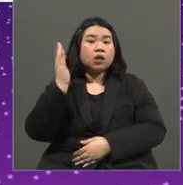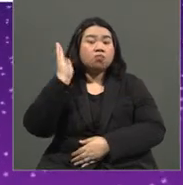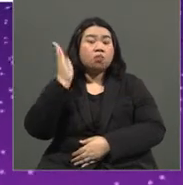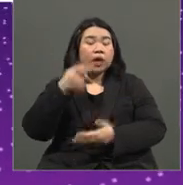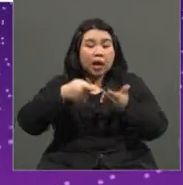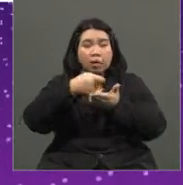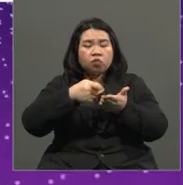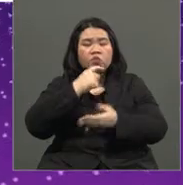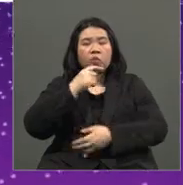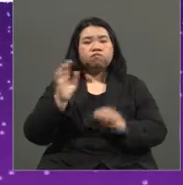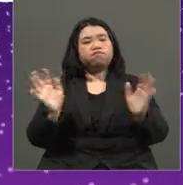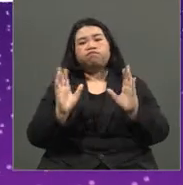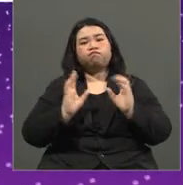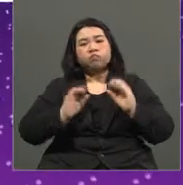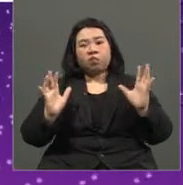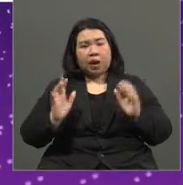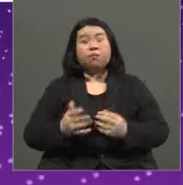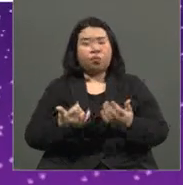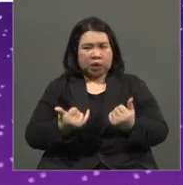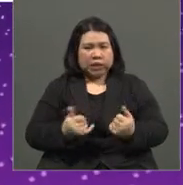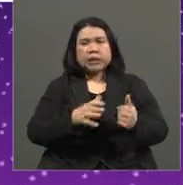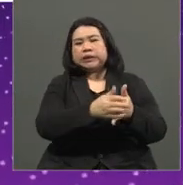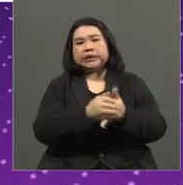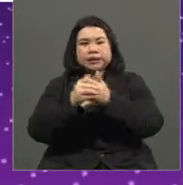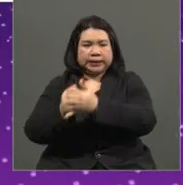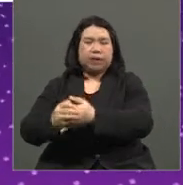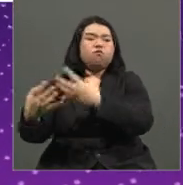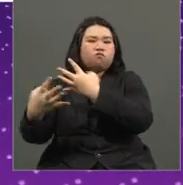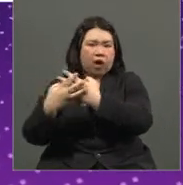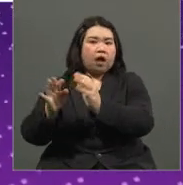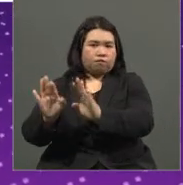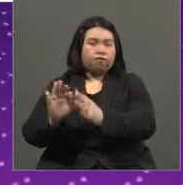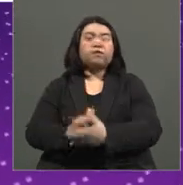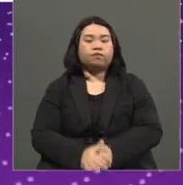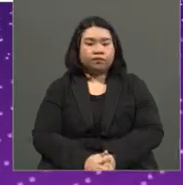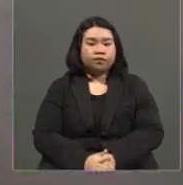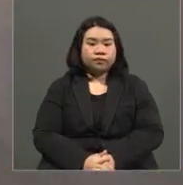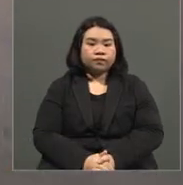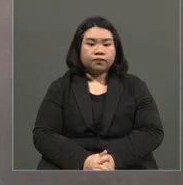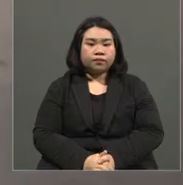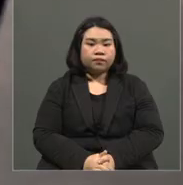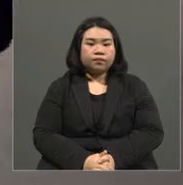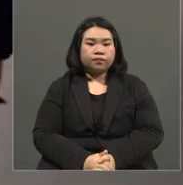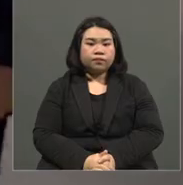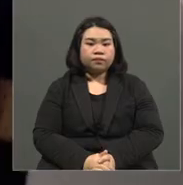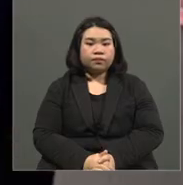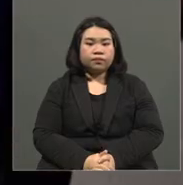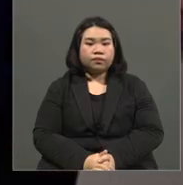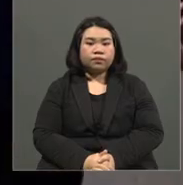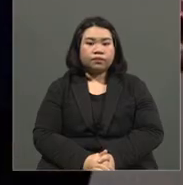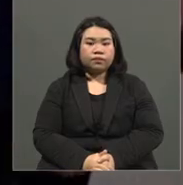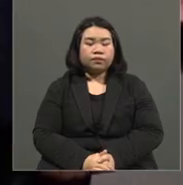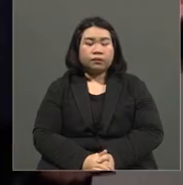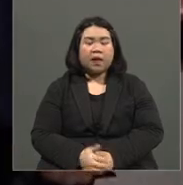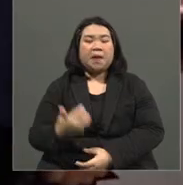การปฏิเสธโดยวันนี้จะถูกคุมตัวไปฝากขังพัดแรกครับคดีนี้ก็สืบสวนนะครับสืบเนื่องมา